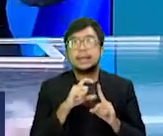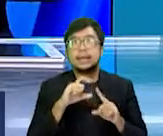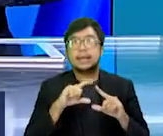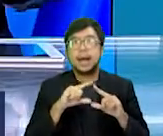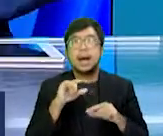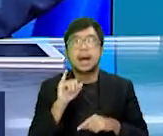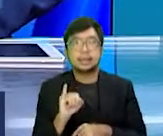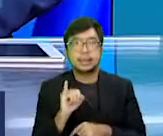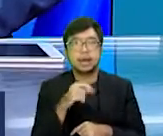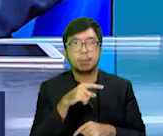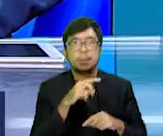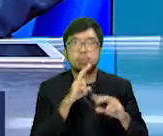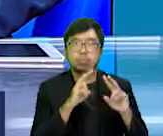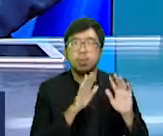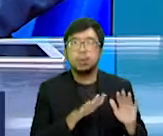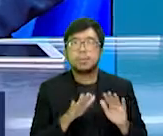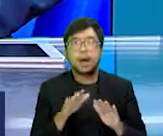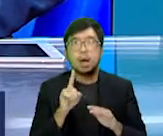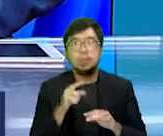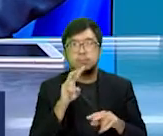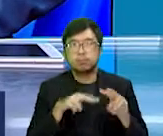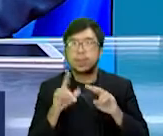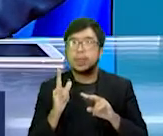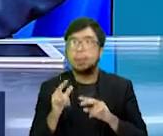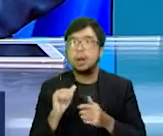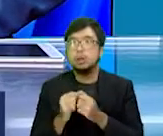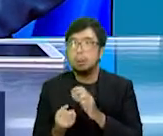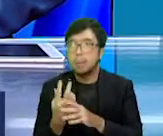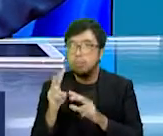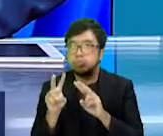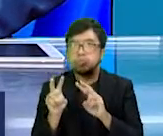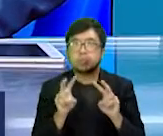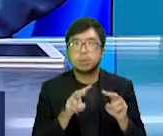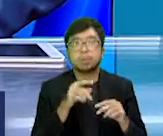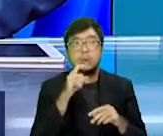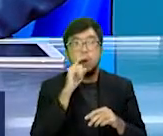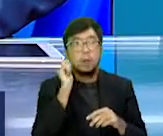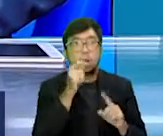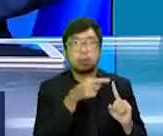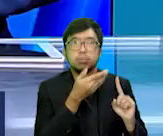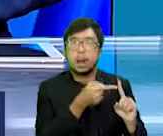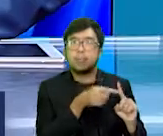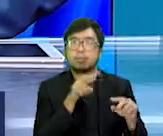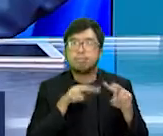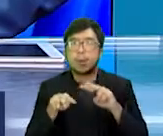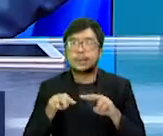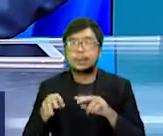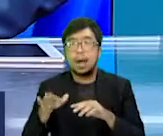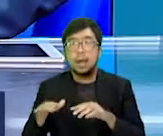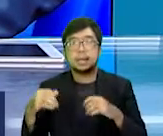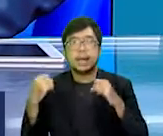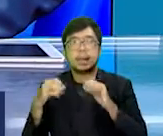melakukan kewaspadaan dini dengan memantau perkembangan kasus. Orang tua diminta mengawasi protokol kesehatan anak, melindungi saluran